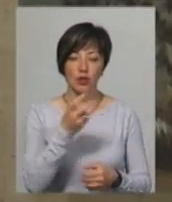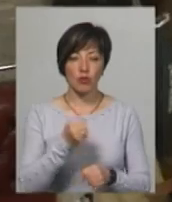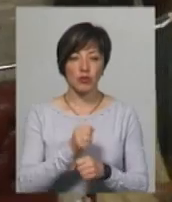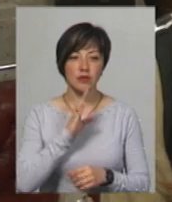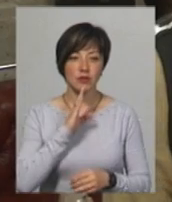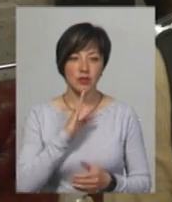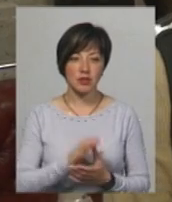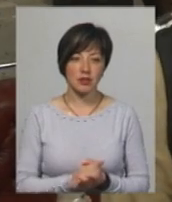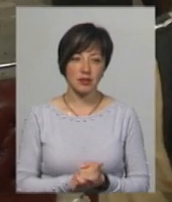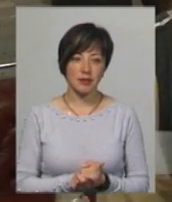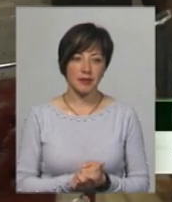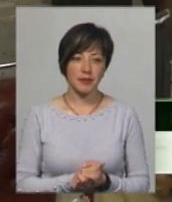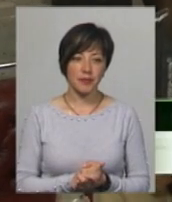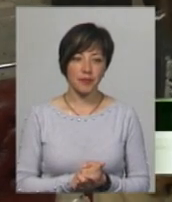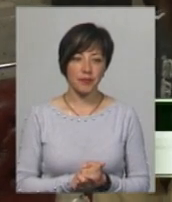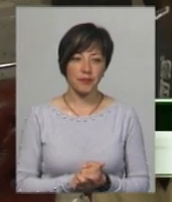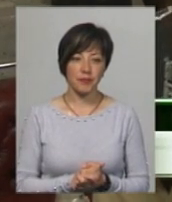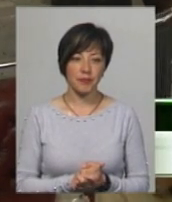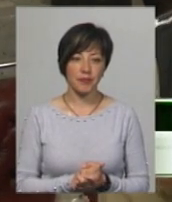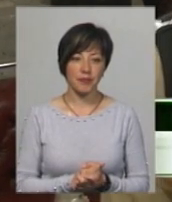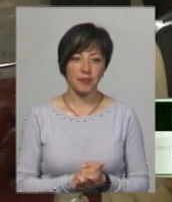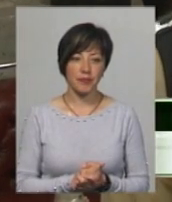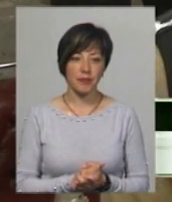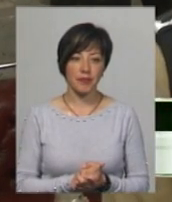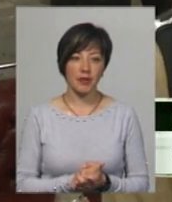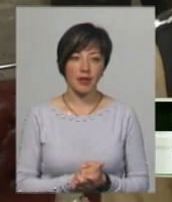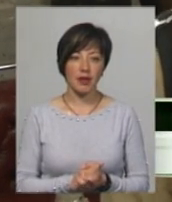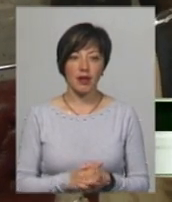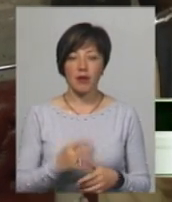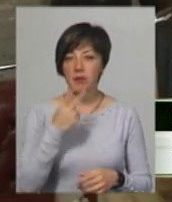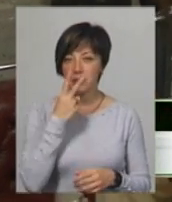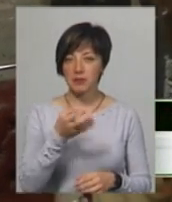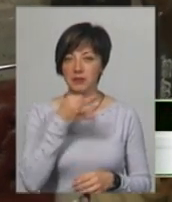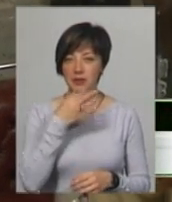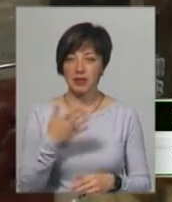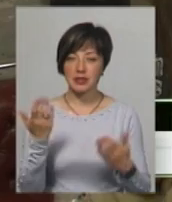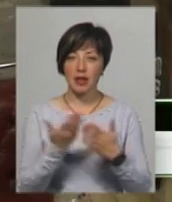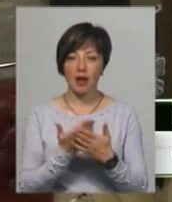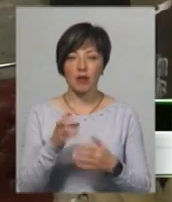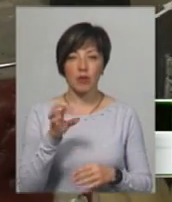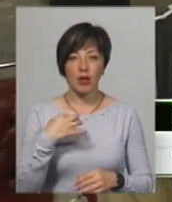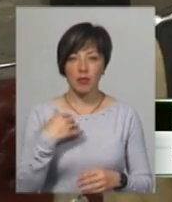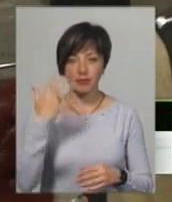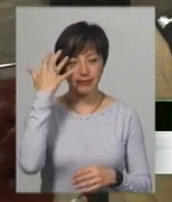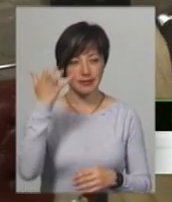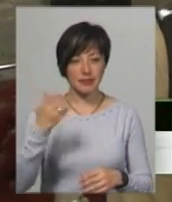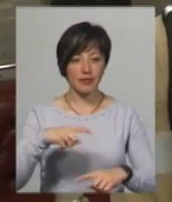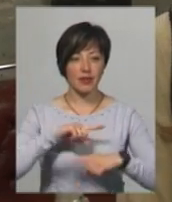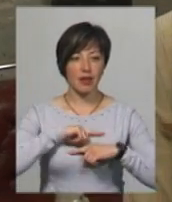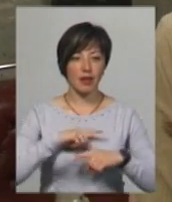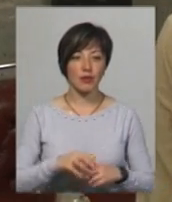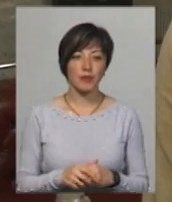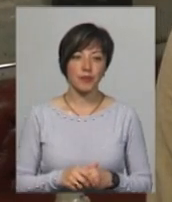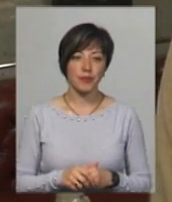дівчат. Персонажі з серіалу «Гри престолів», який закінчився нещодавно, то мені дуже подобається, оскільки я була в захваті від фіналу.